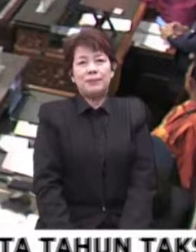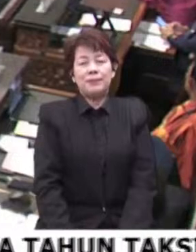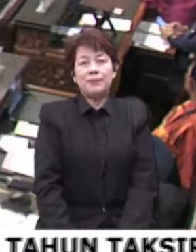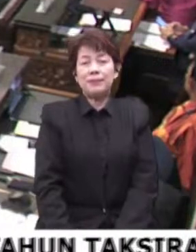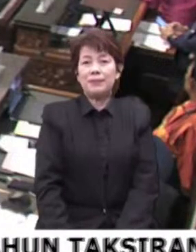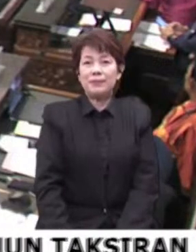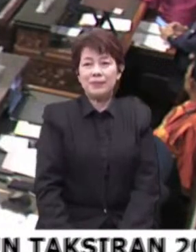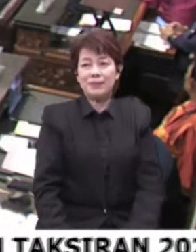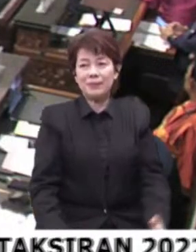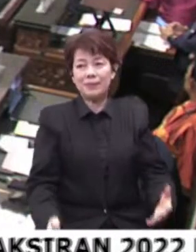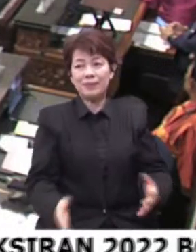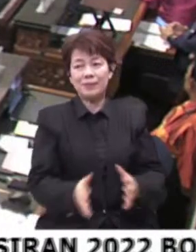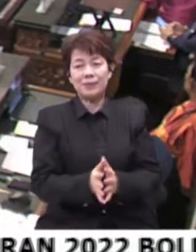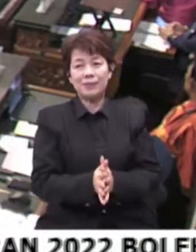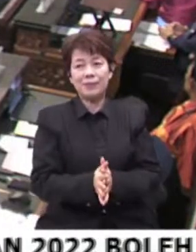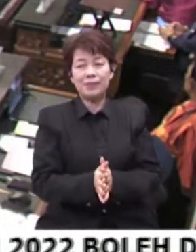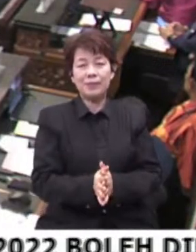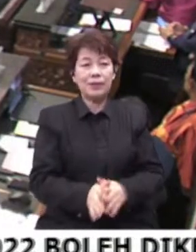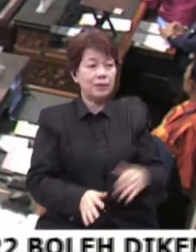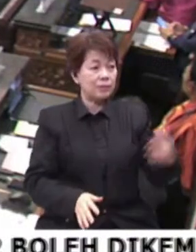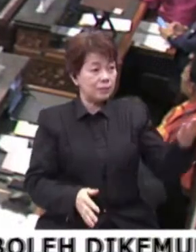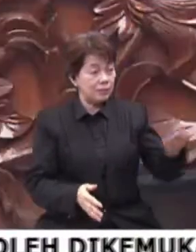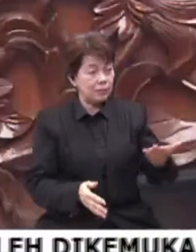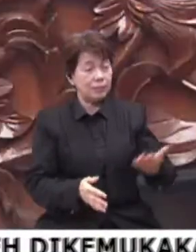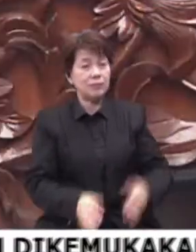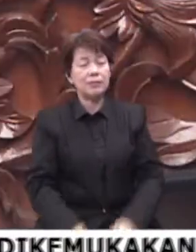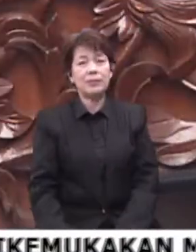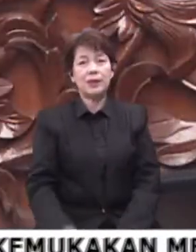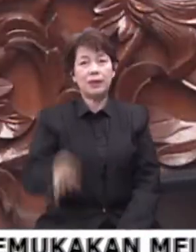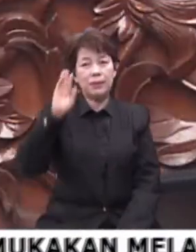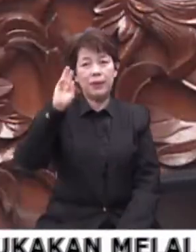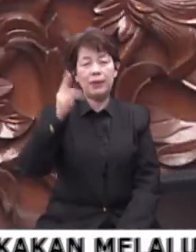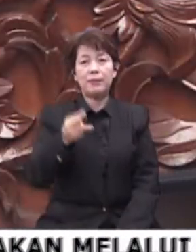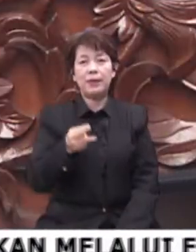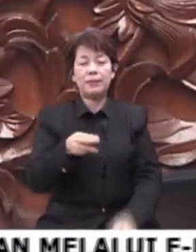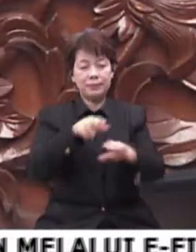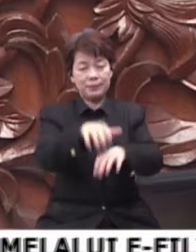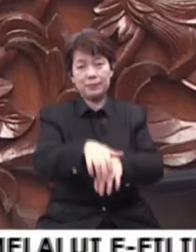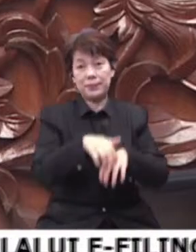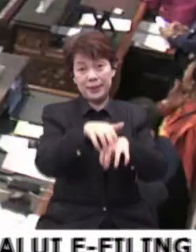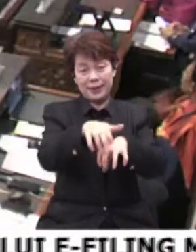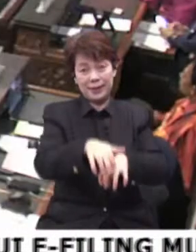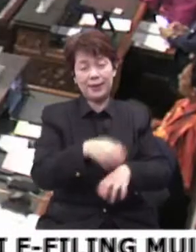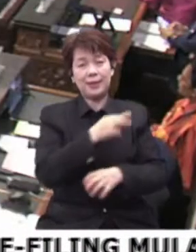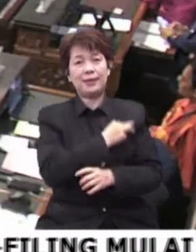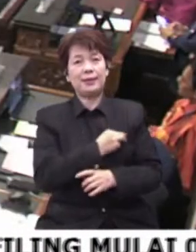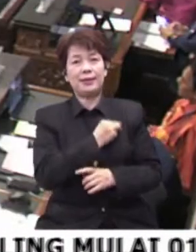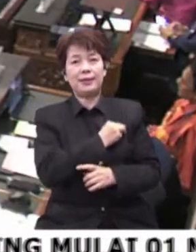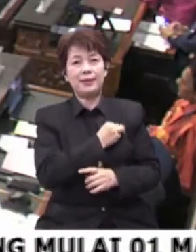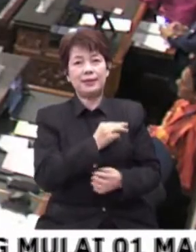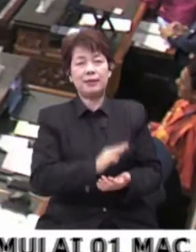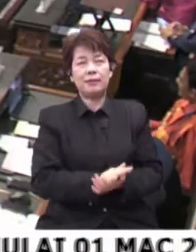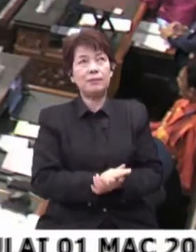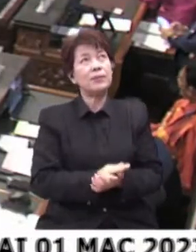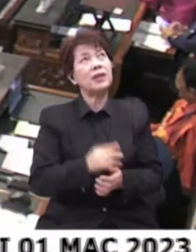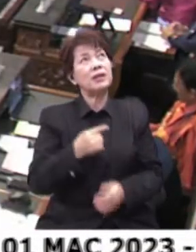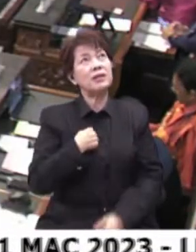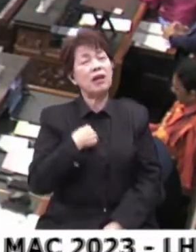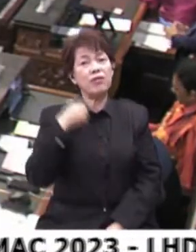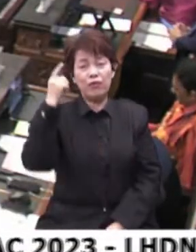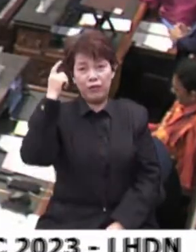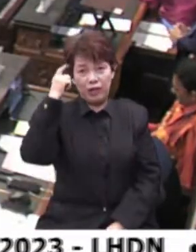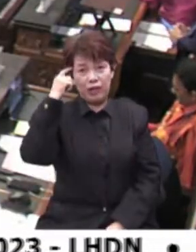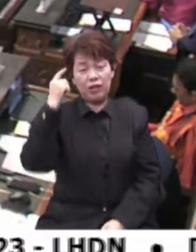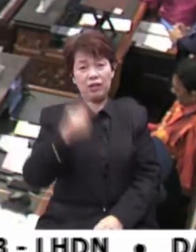Assalamualaikum warahmatullahi wabarakatuh Kepada yang terhormat menteri pertanian saya fikir